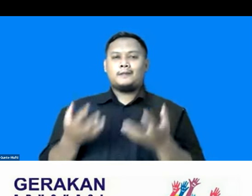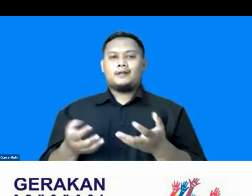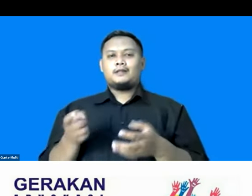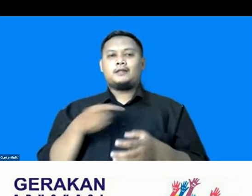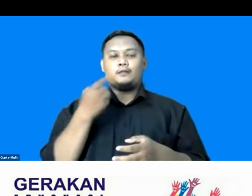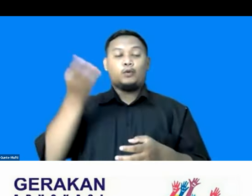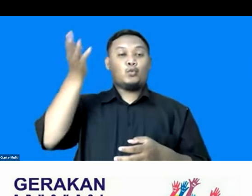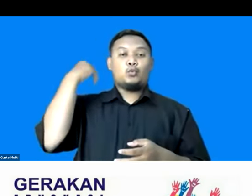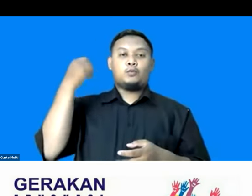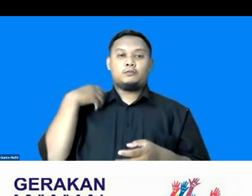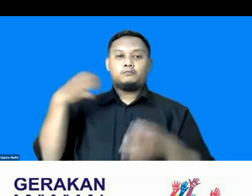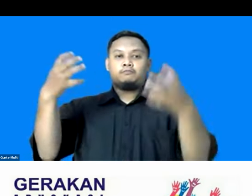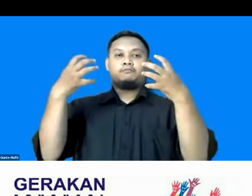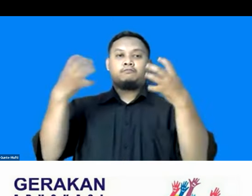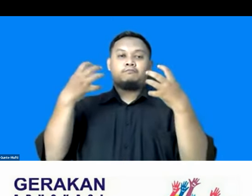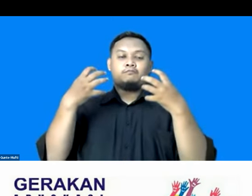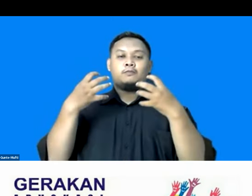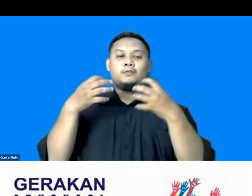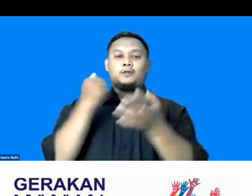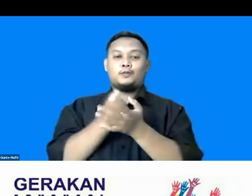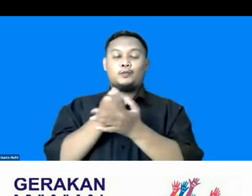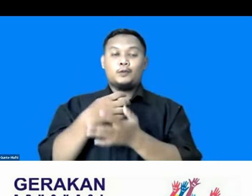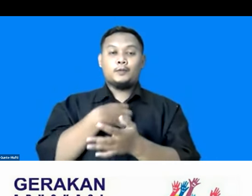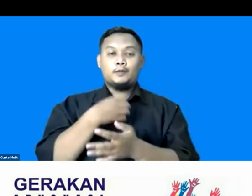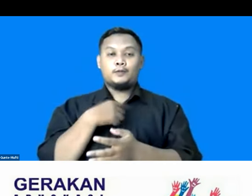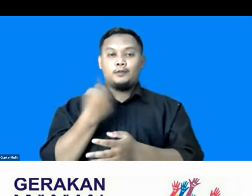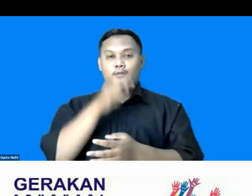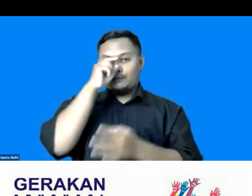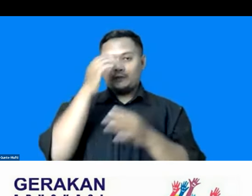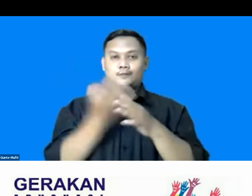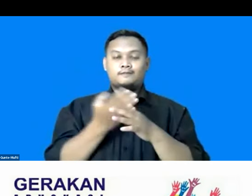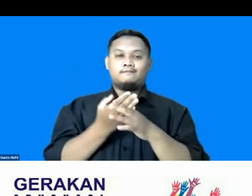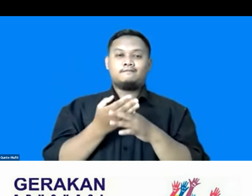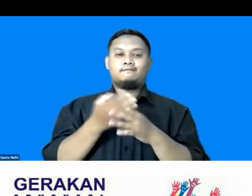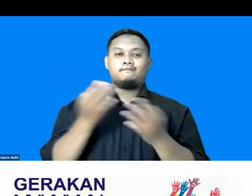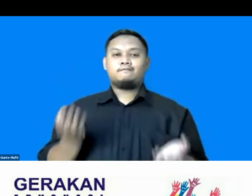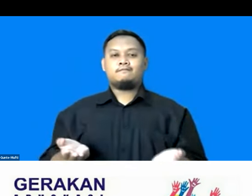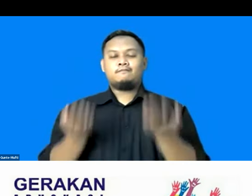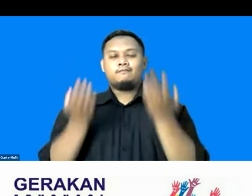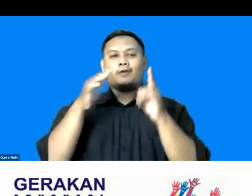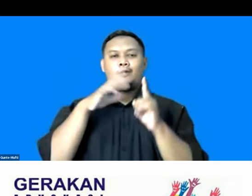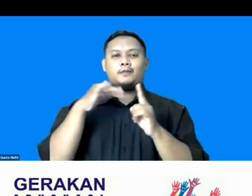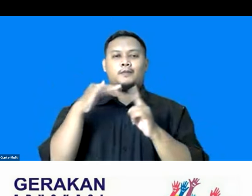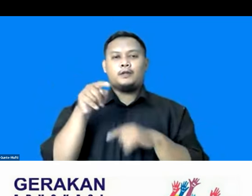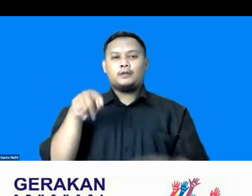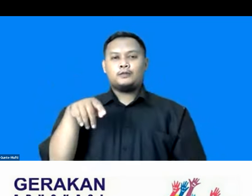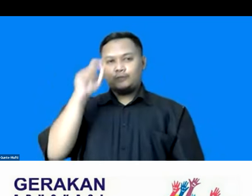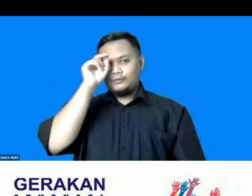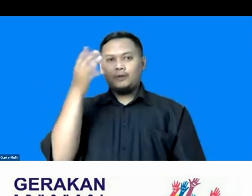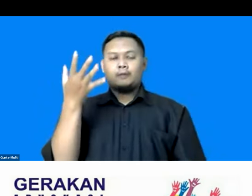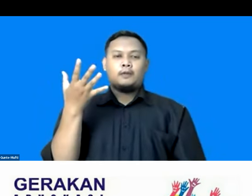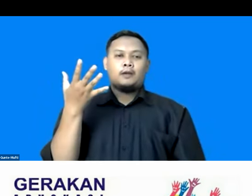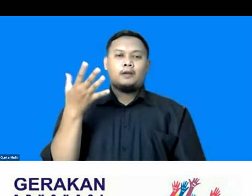dimarahi. Jadi padahal maksud kami untuk mengakses bangunan publik. Jadi ini buat apa? Atau